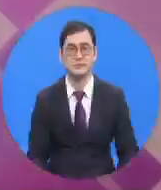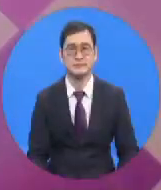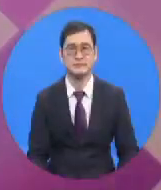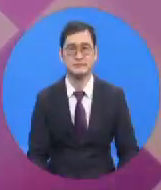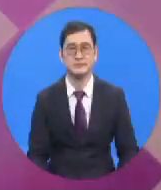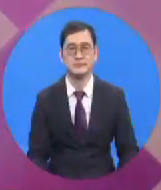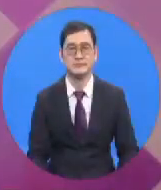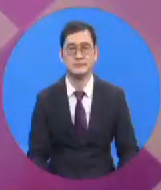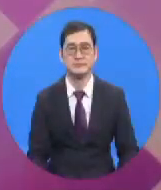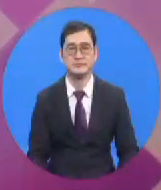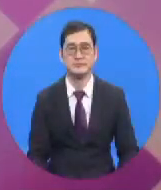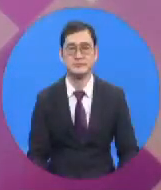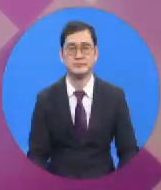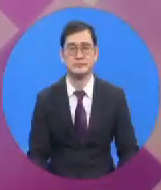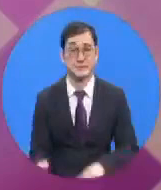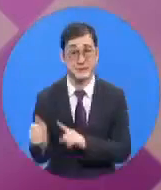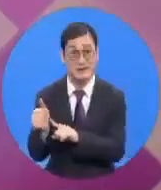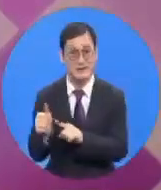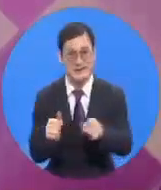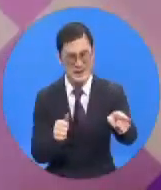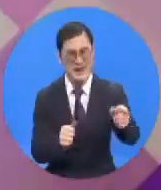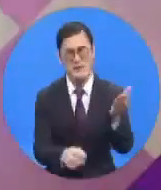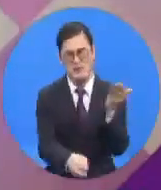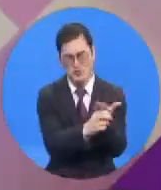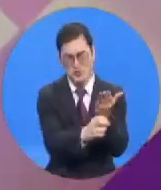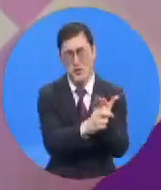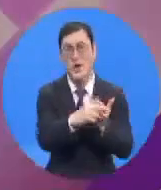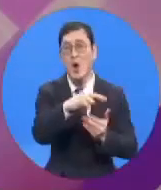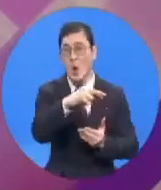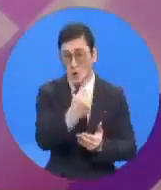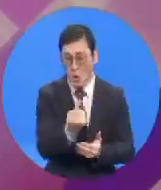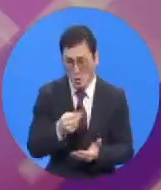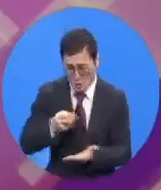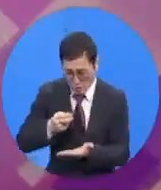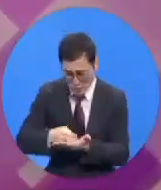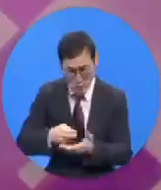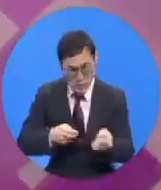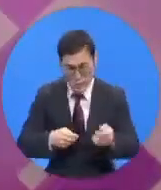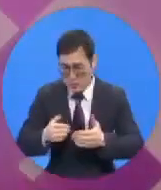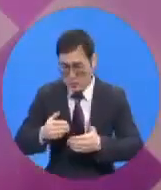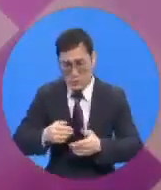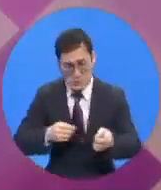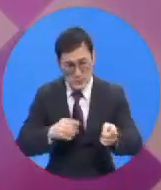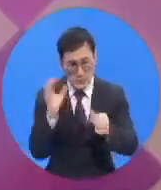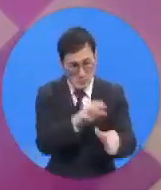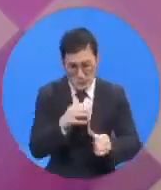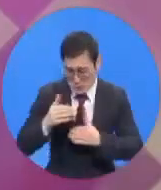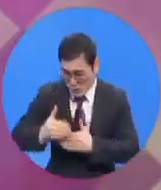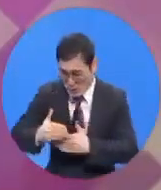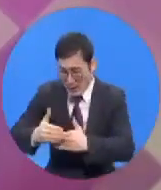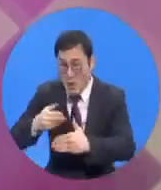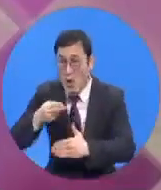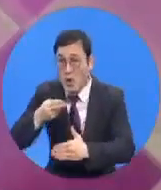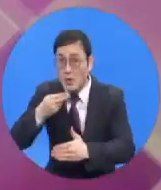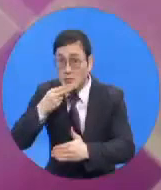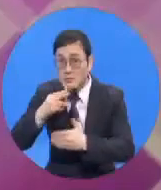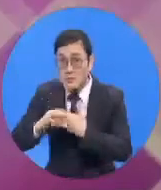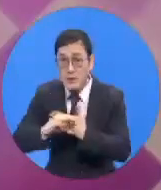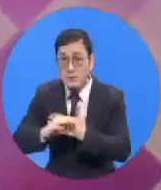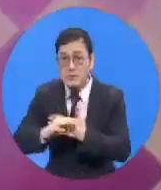박준영 변호사는 아무리 불법을 저질렀다 하더라도 적법 절차가 없다 그러면 누구에게나 그런 일은 벌어질 수 있다.